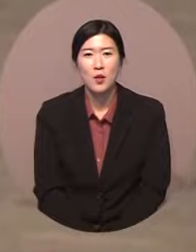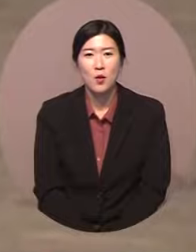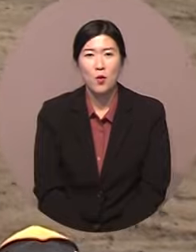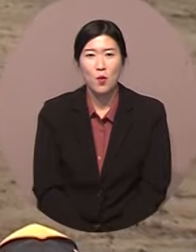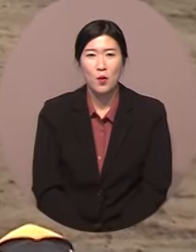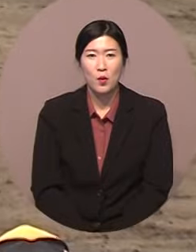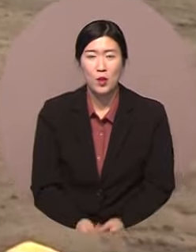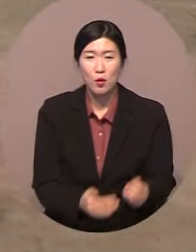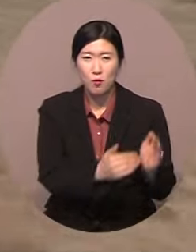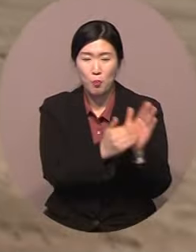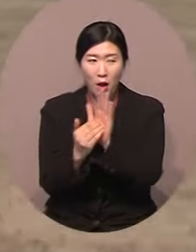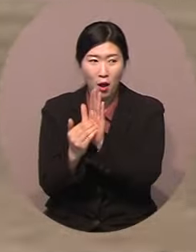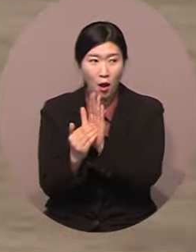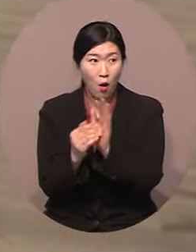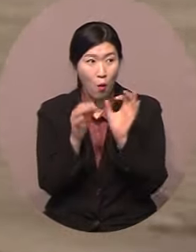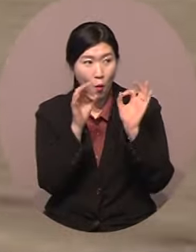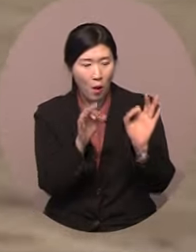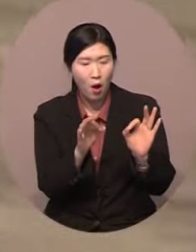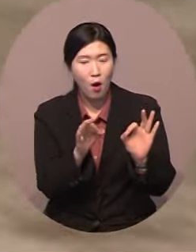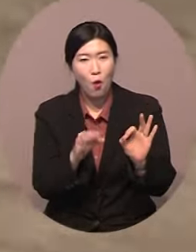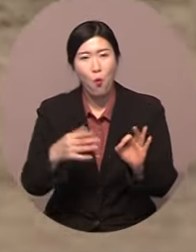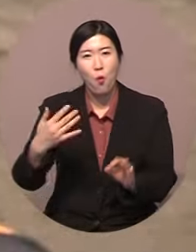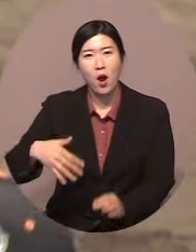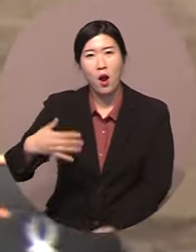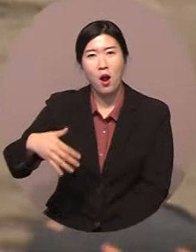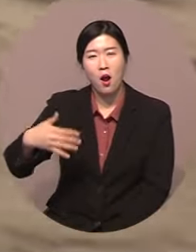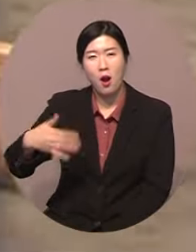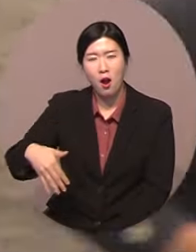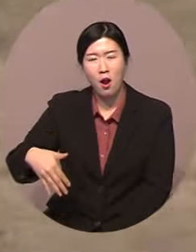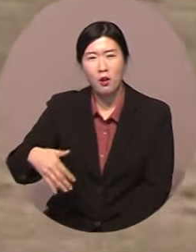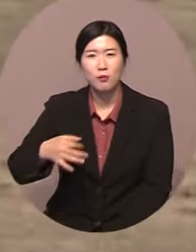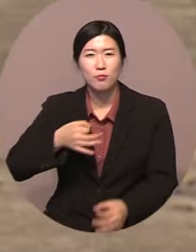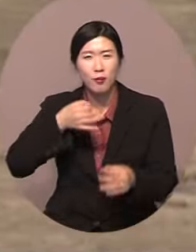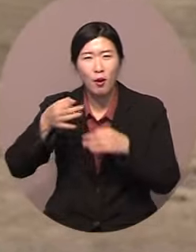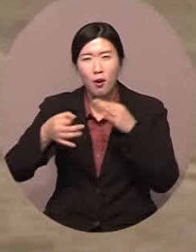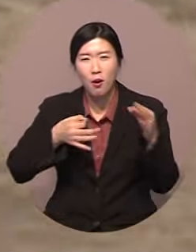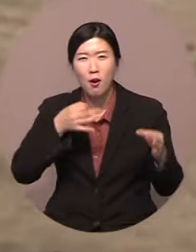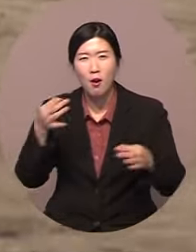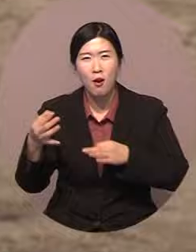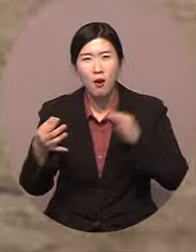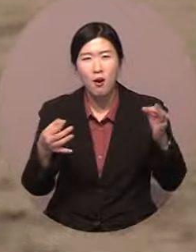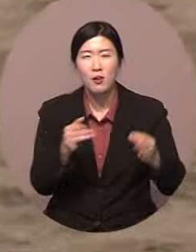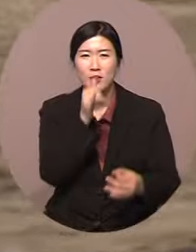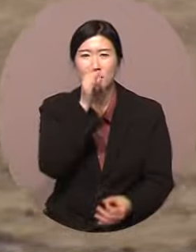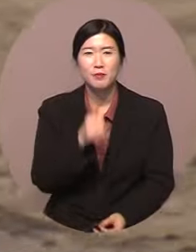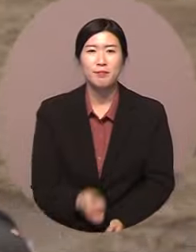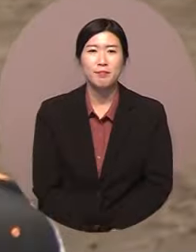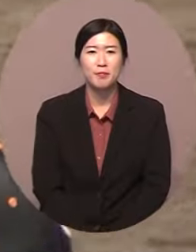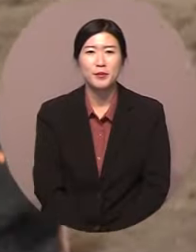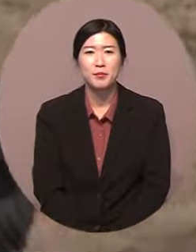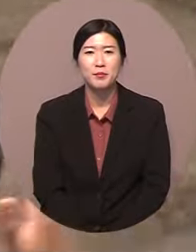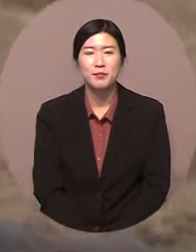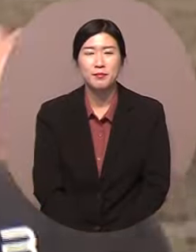완벽한 수비를 본 동료들의 환호성과 함께 류현진의 포효가 경기장에 울려 퍼집니다.